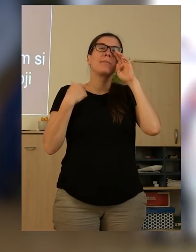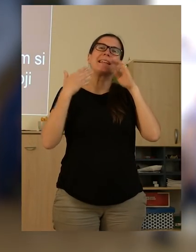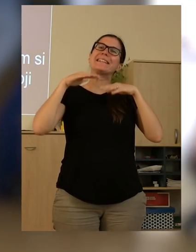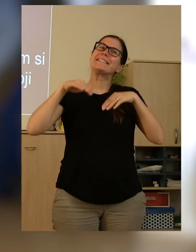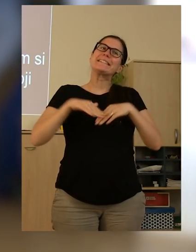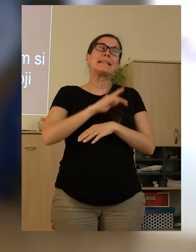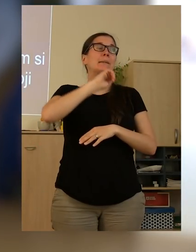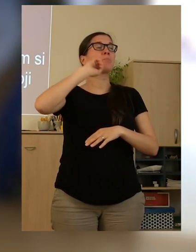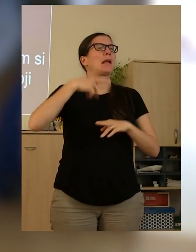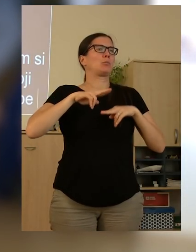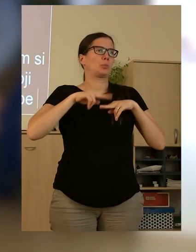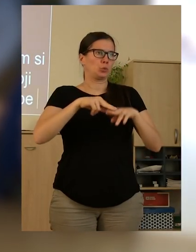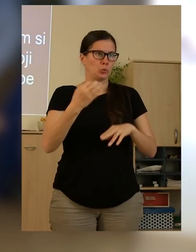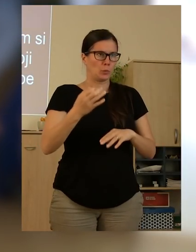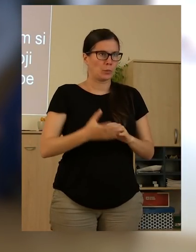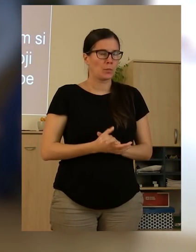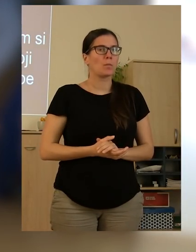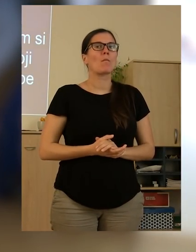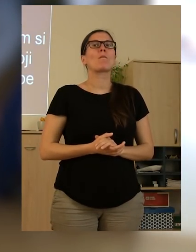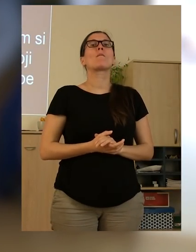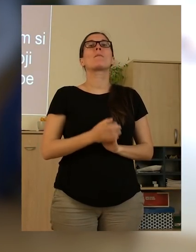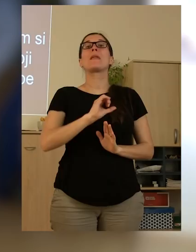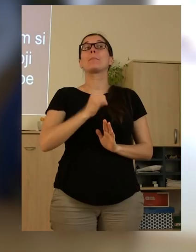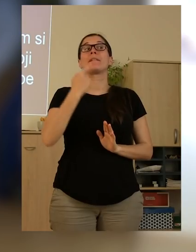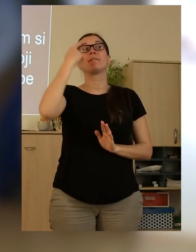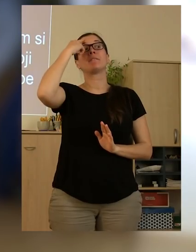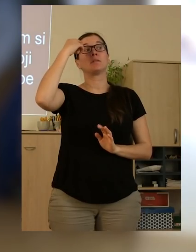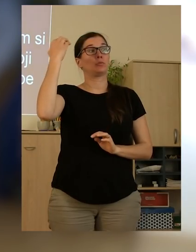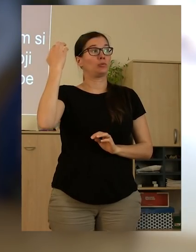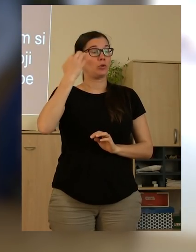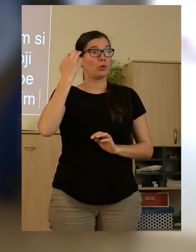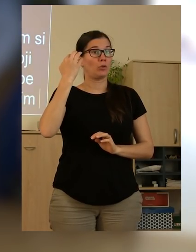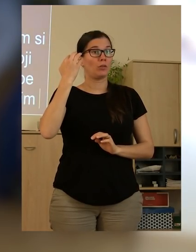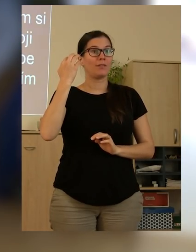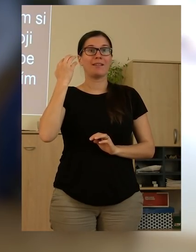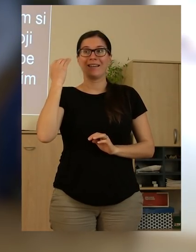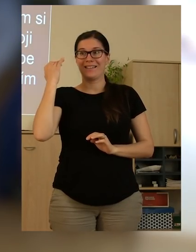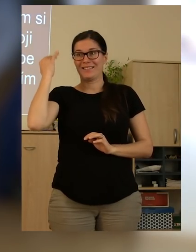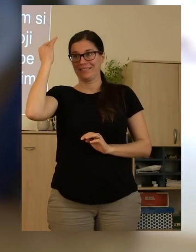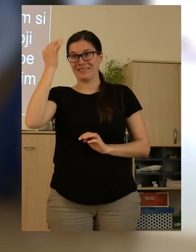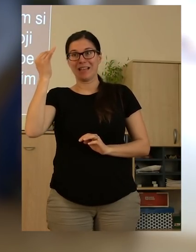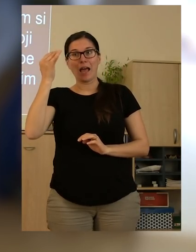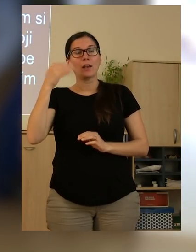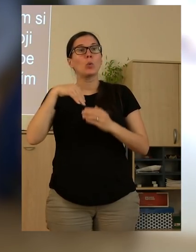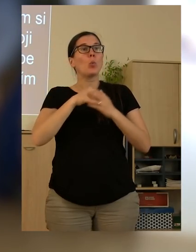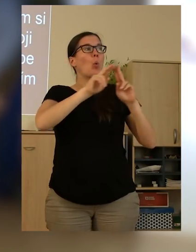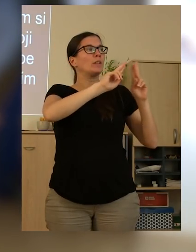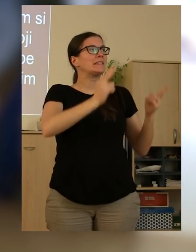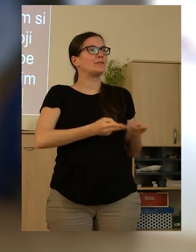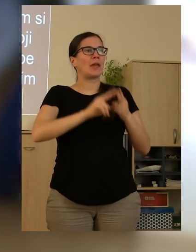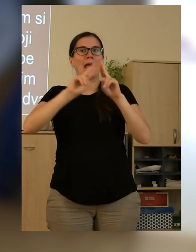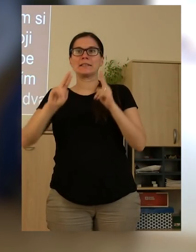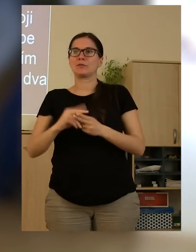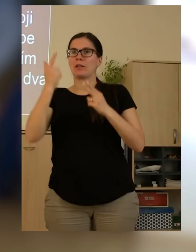to, že primárně si musím uvědomit, že se tady setkávají dva světy. Svět, který řídí moje